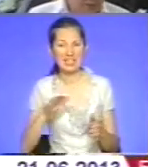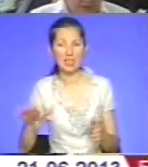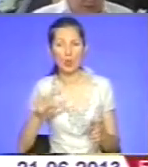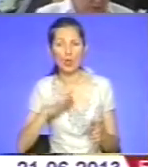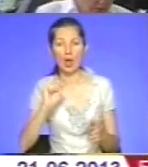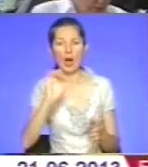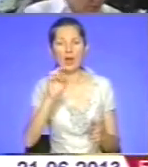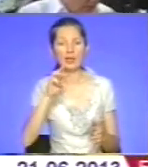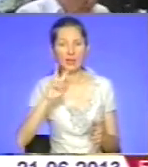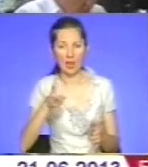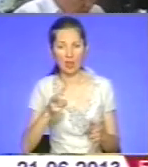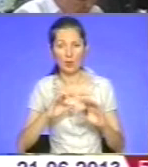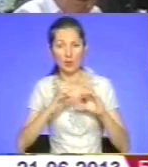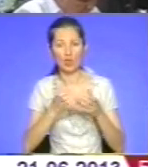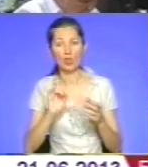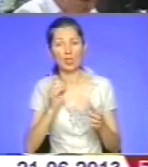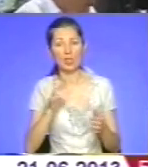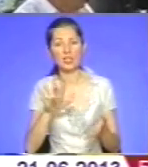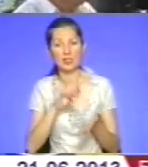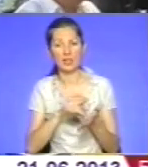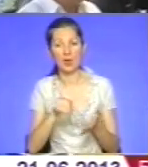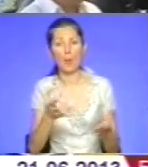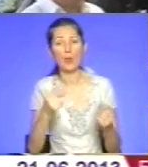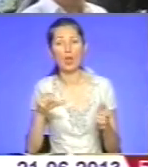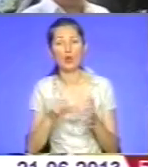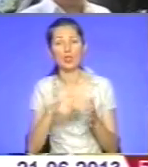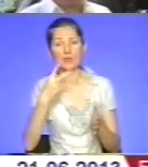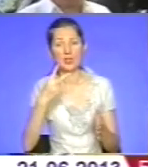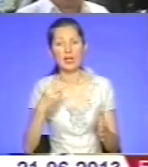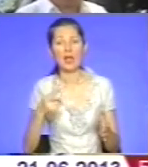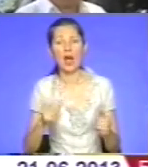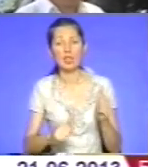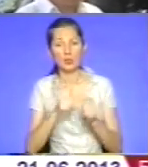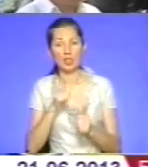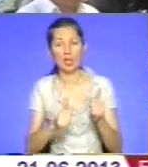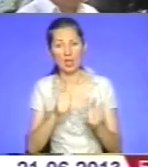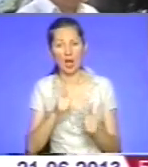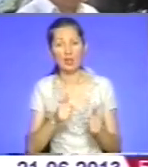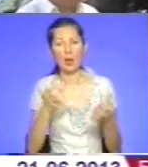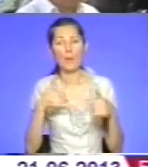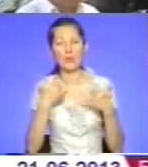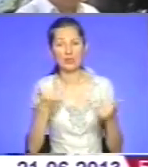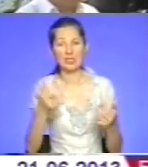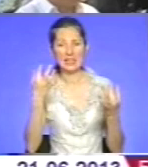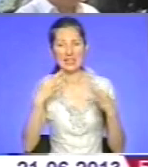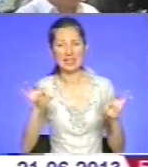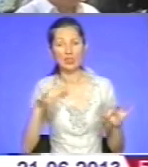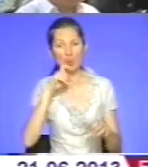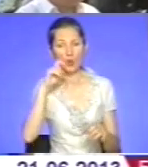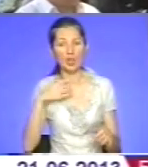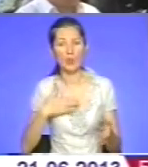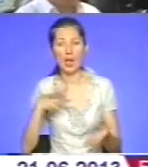дитячому центрі «Артек», де там приймали участь в 20-й спартакіаді, присвячені незалежності України, де дійсно ми